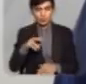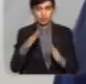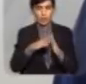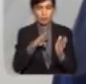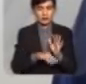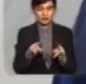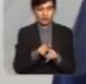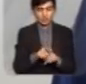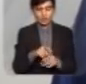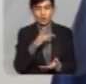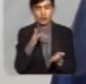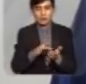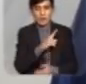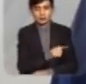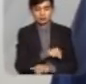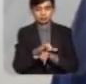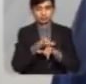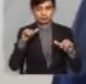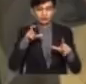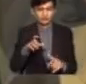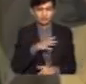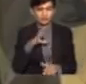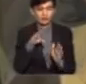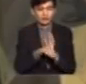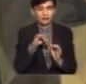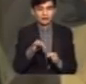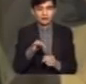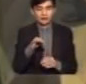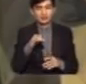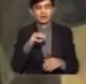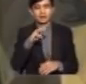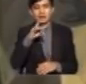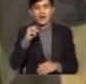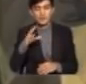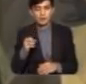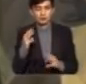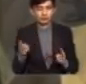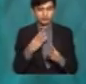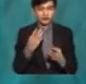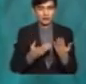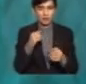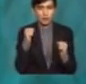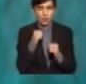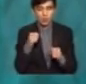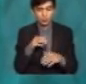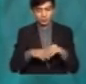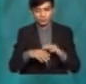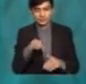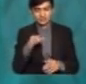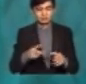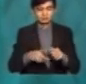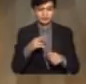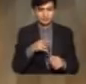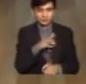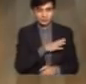сезона в городской больнице резко увеличивается в основном отделении травматологии с ожогами обморожениями а после с ампутированными конечностями